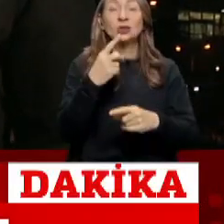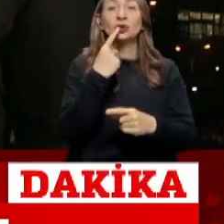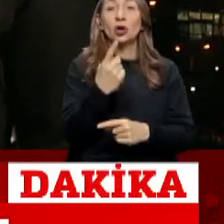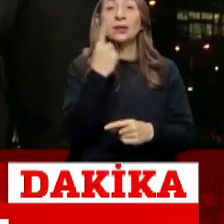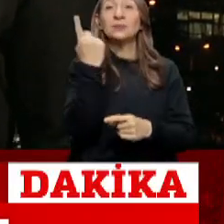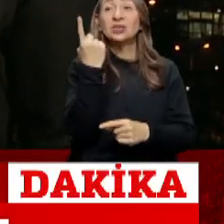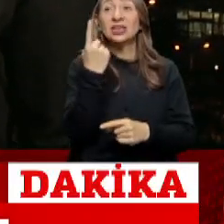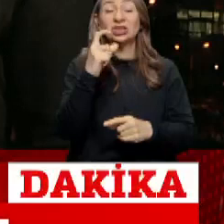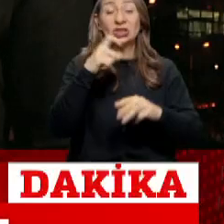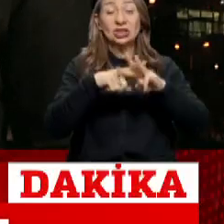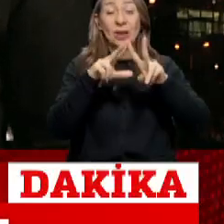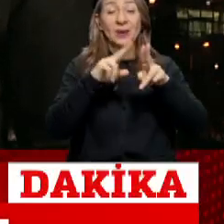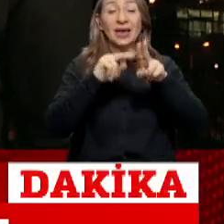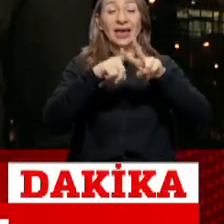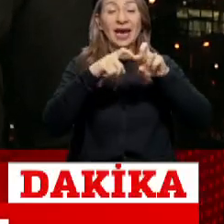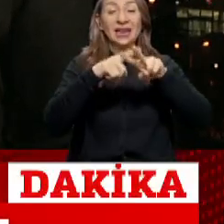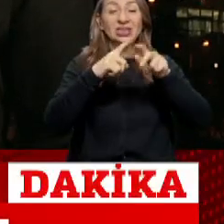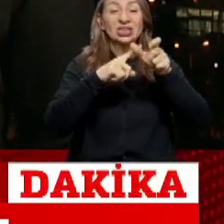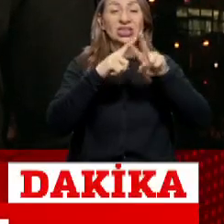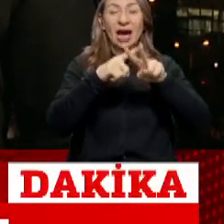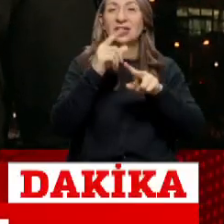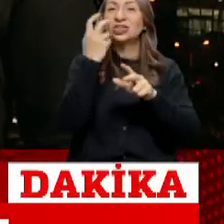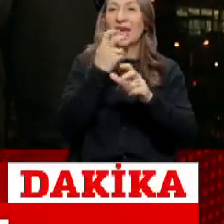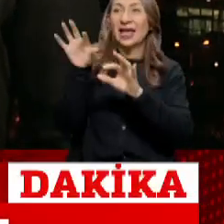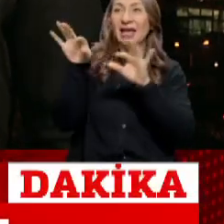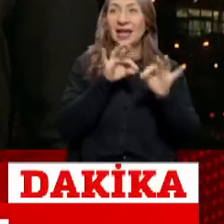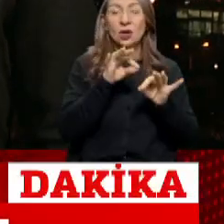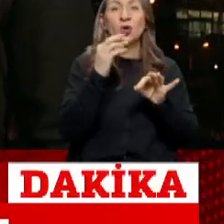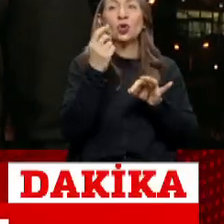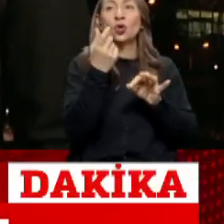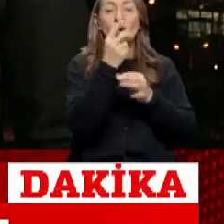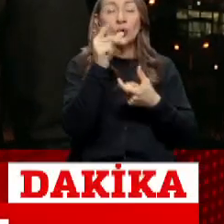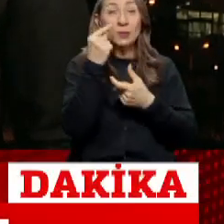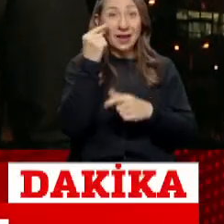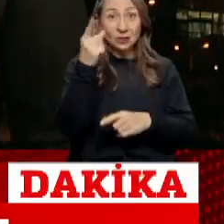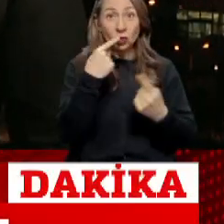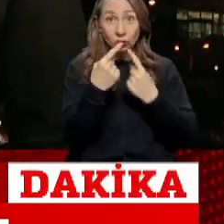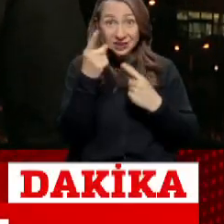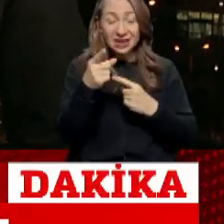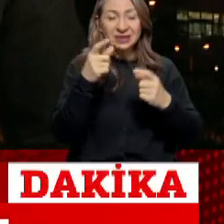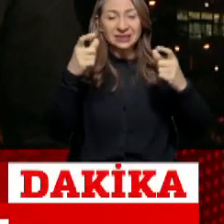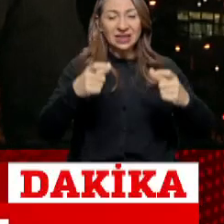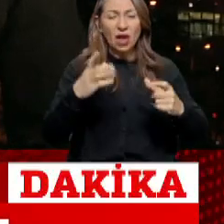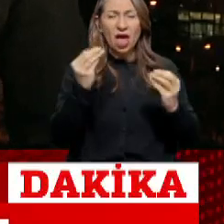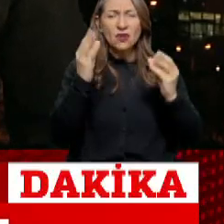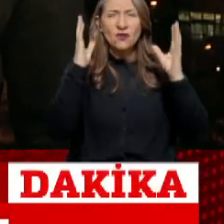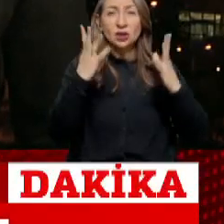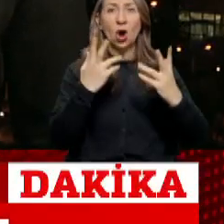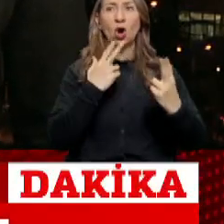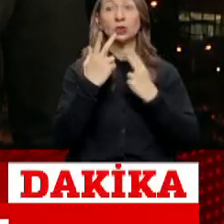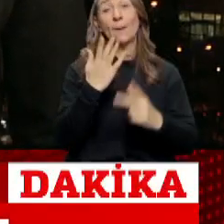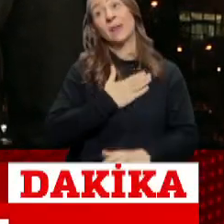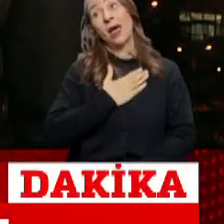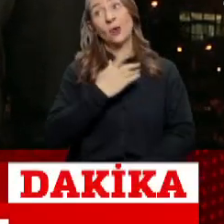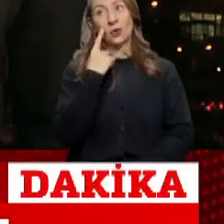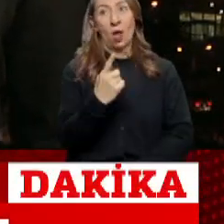söylediği bir şey. Cem Karaca'dan bu şarkısından alıntılayarak. Ümit Özlale'nin konuşması zaten salondaki en coşkulu konuşmaydı bana